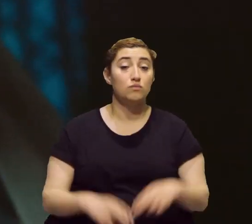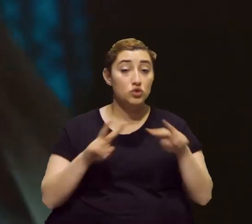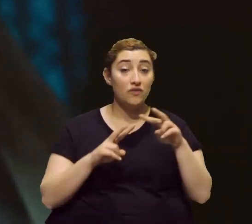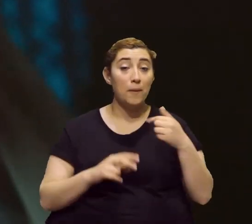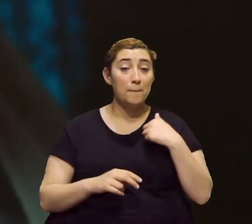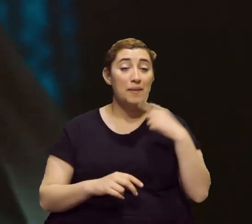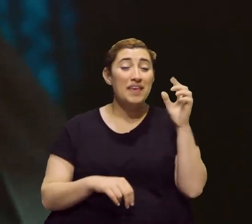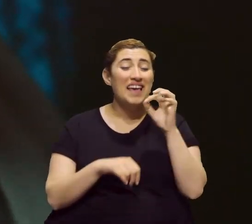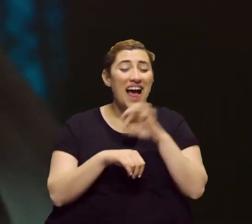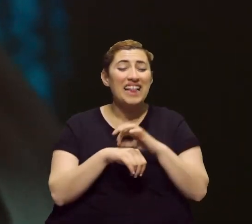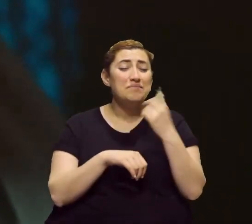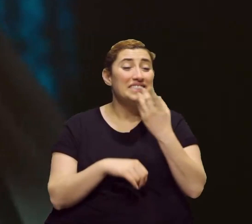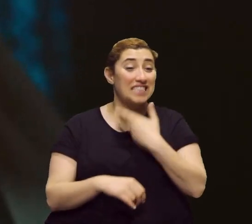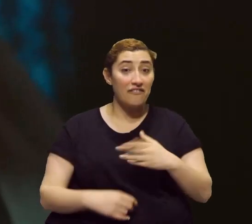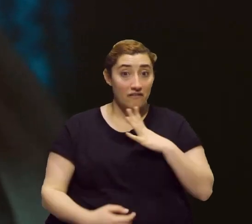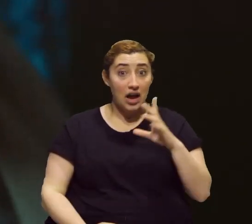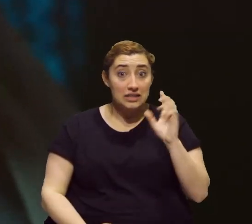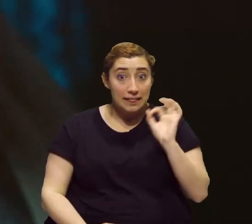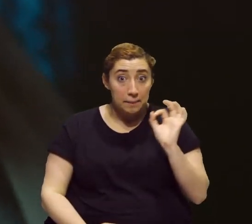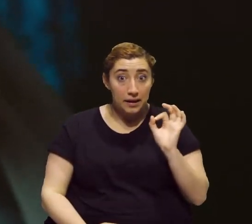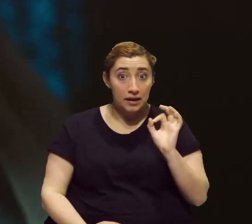Mustafa, beni bir an olsun sevdin değil mi?